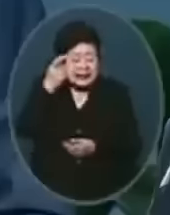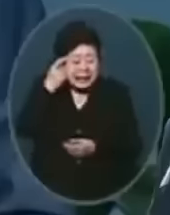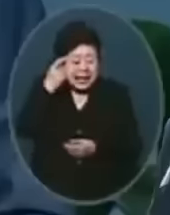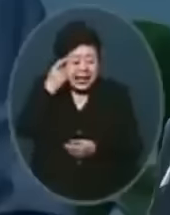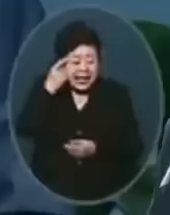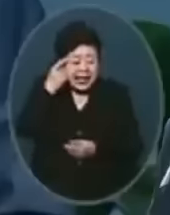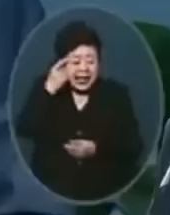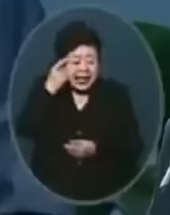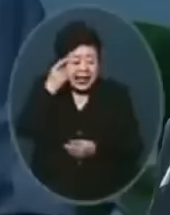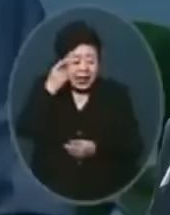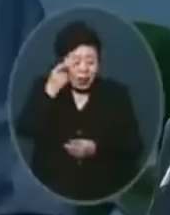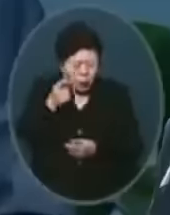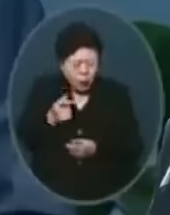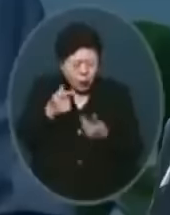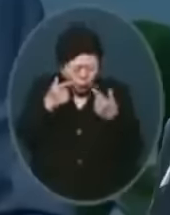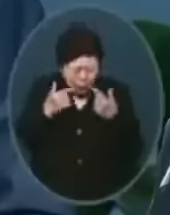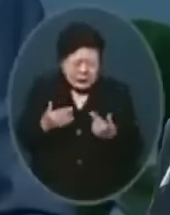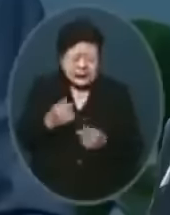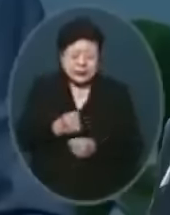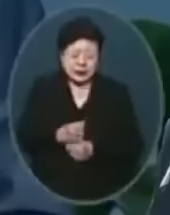생각이 확고하게 되면